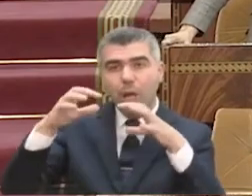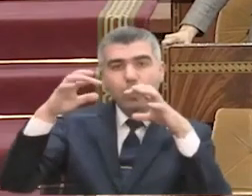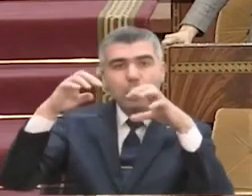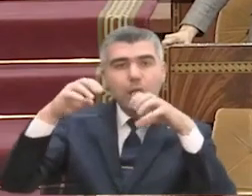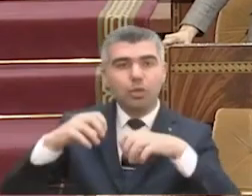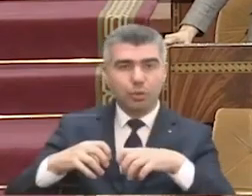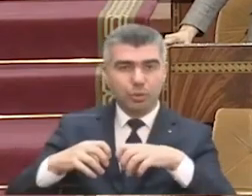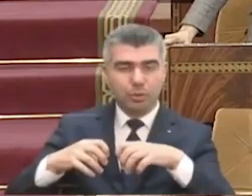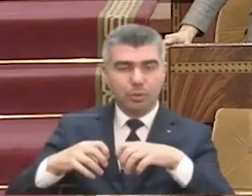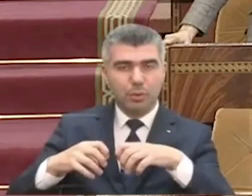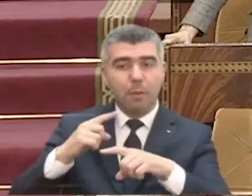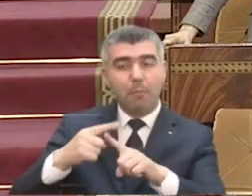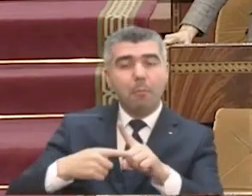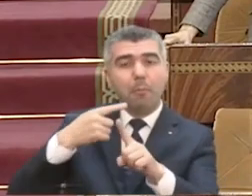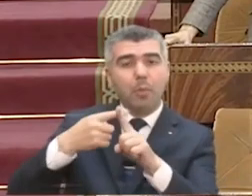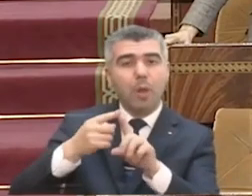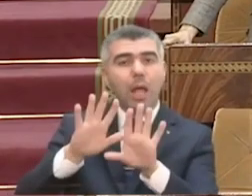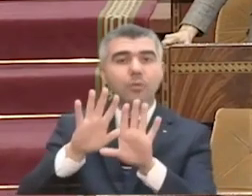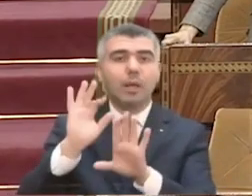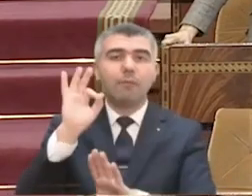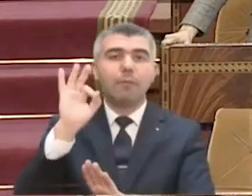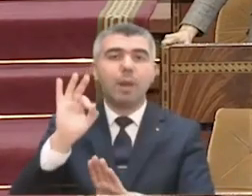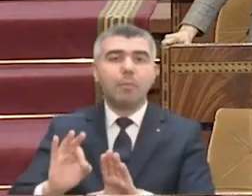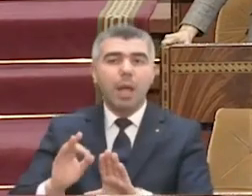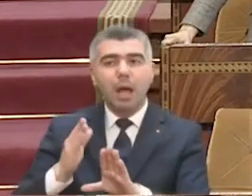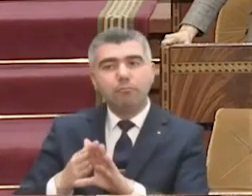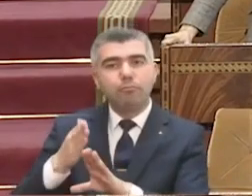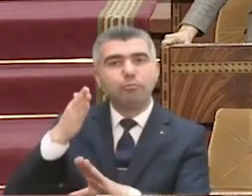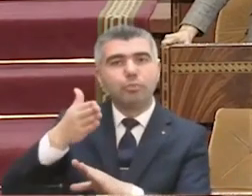اقل من 10% فقط المستشفى